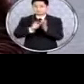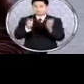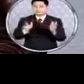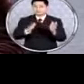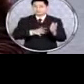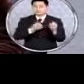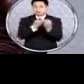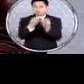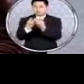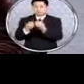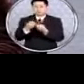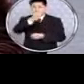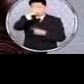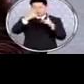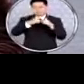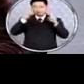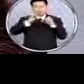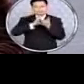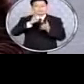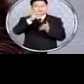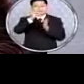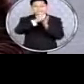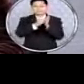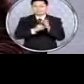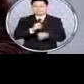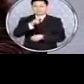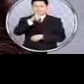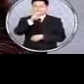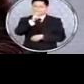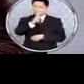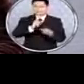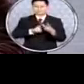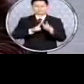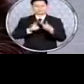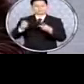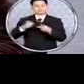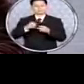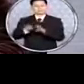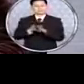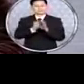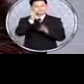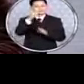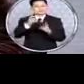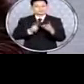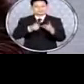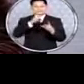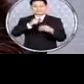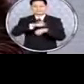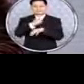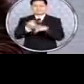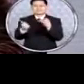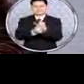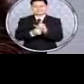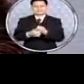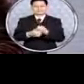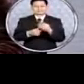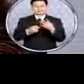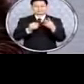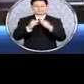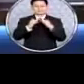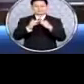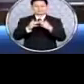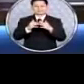的几个青年人常常用的字 ：22K、无薪假、裸婚、买不起房